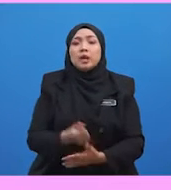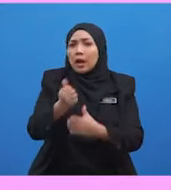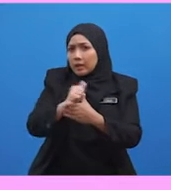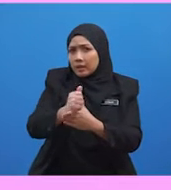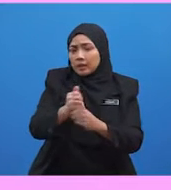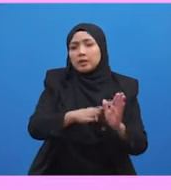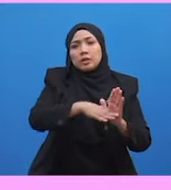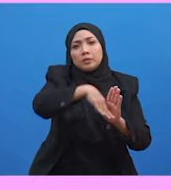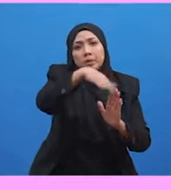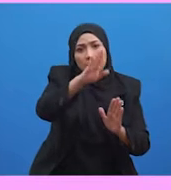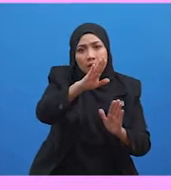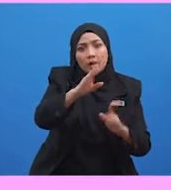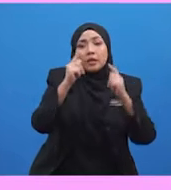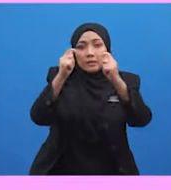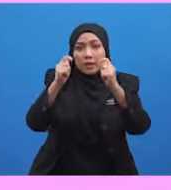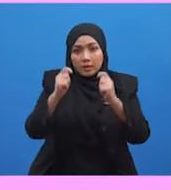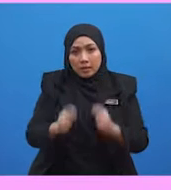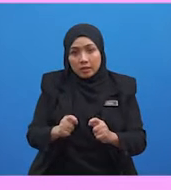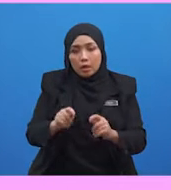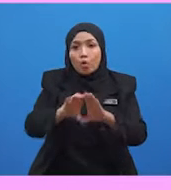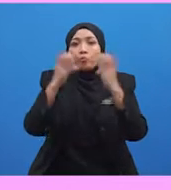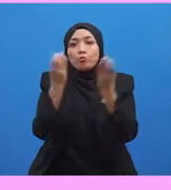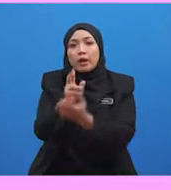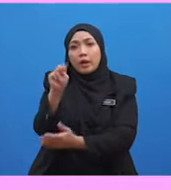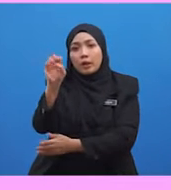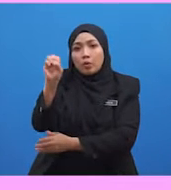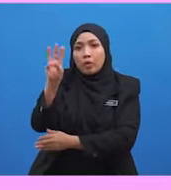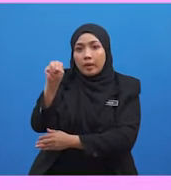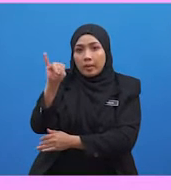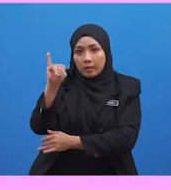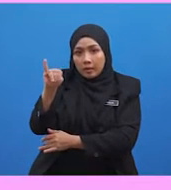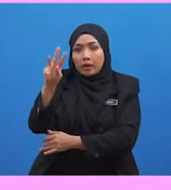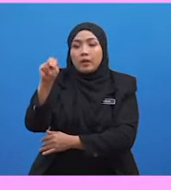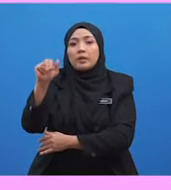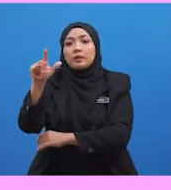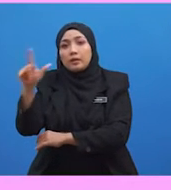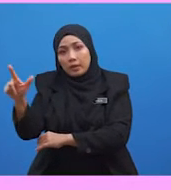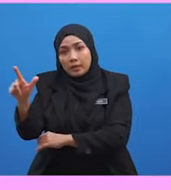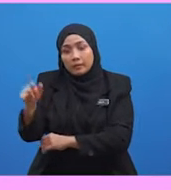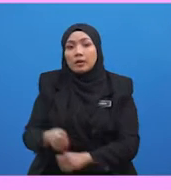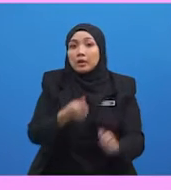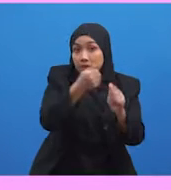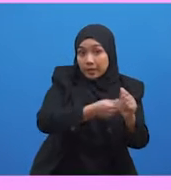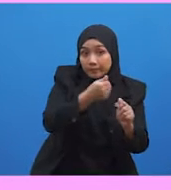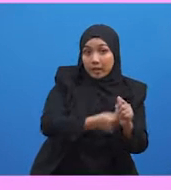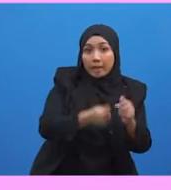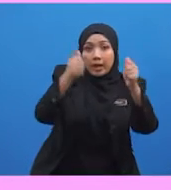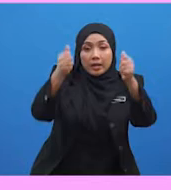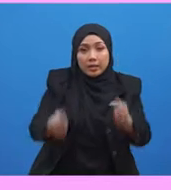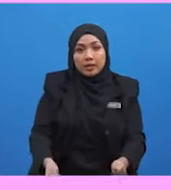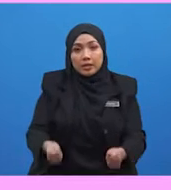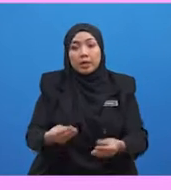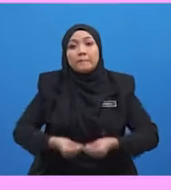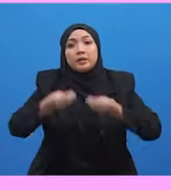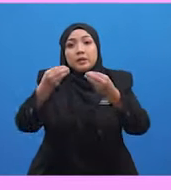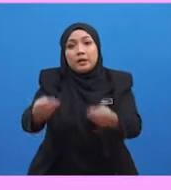Antara kelebihan teknik kumpulan nominal ialah setiap ahli diberikan peluang